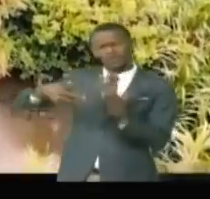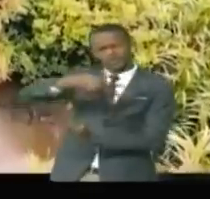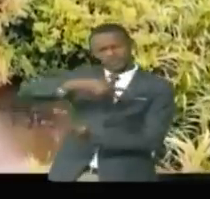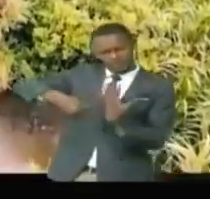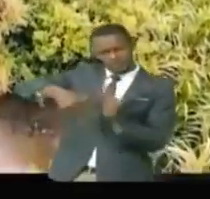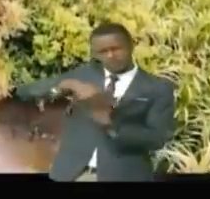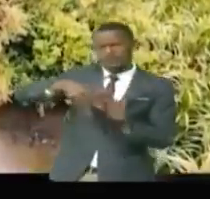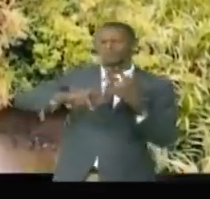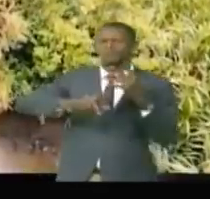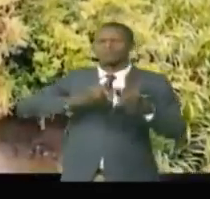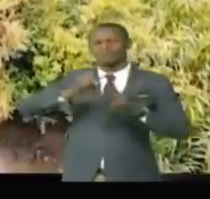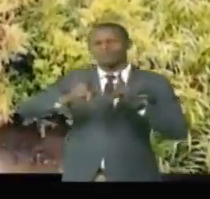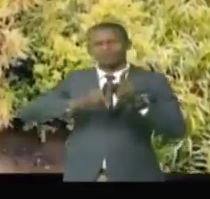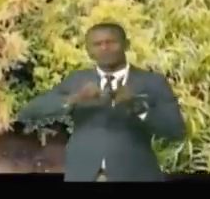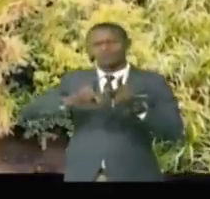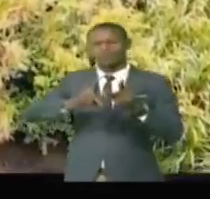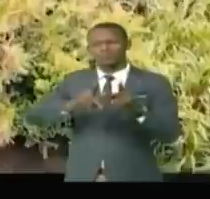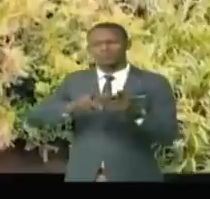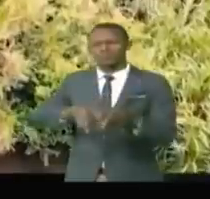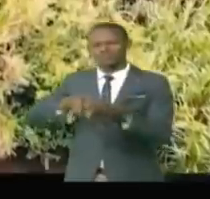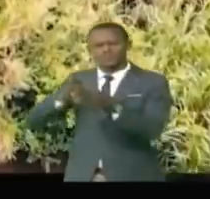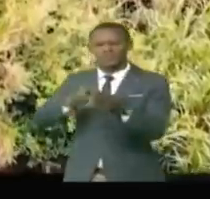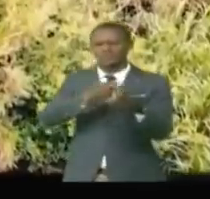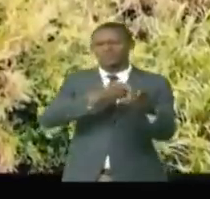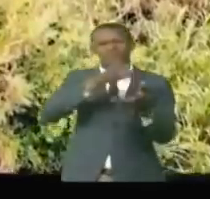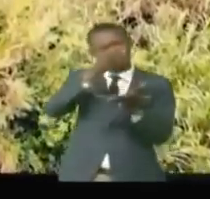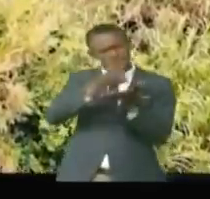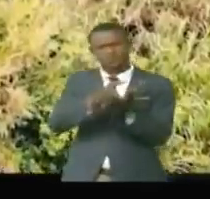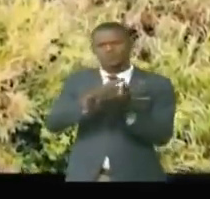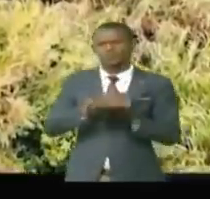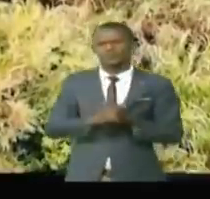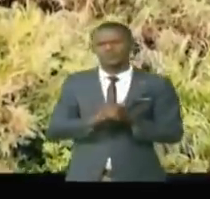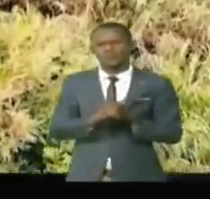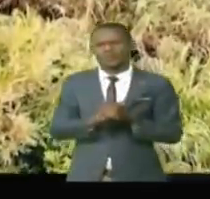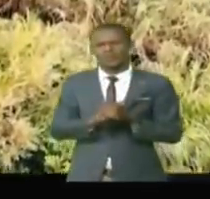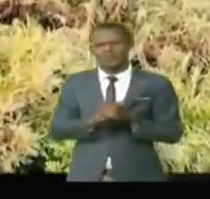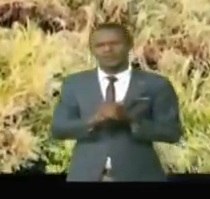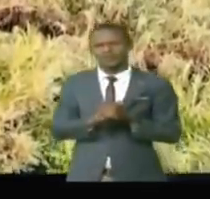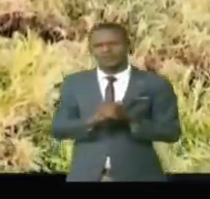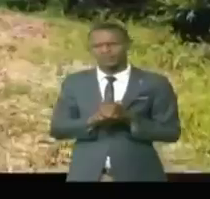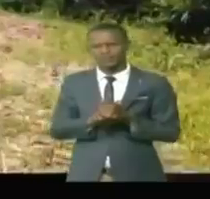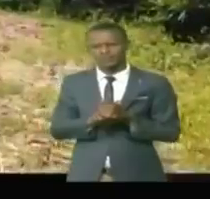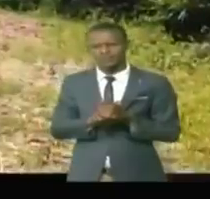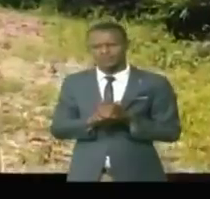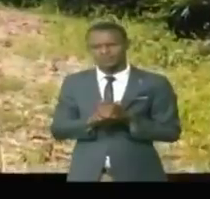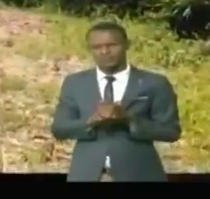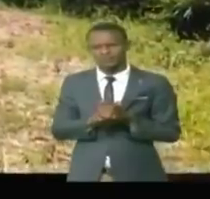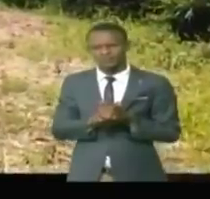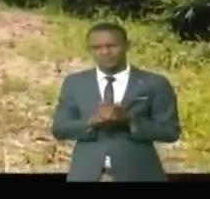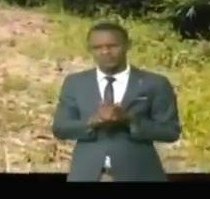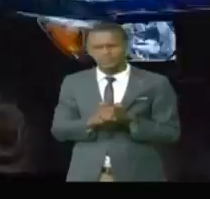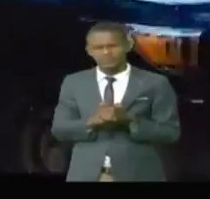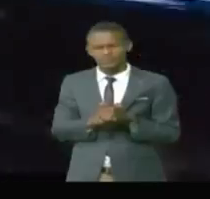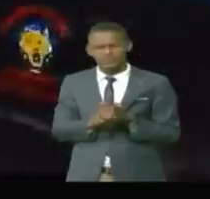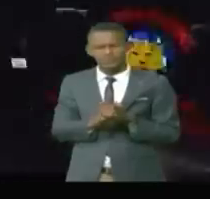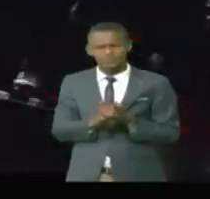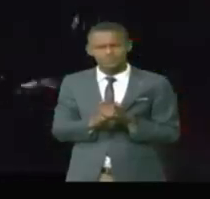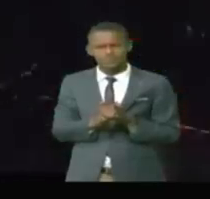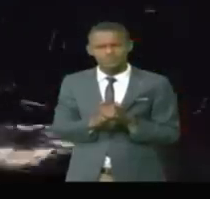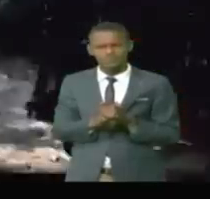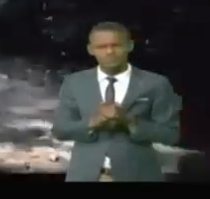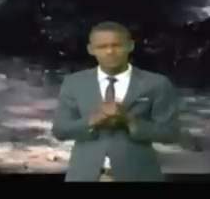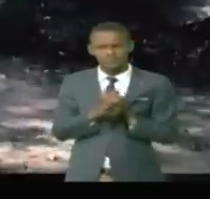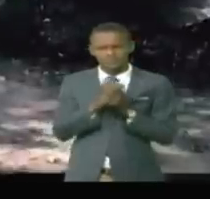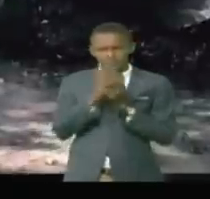Nord Wito et Ikobo, c'est la route Lousso-Akima-Kabuleusa, réhabilitée dans le cadre du projet Mudawamani. Le délégué